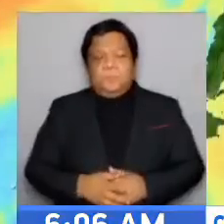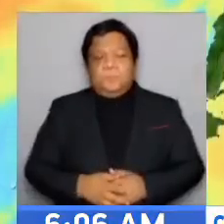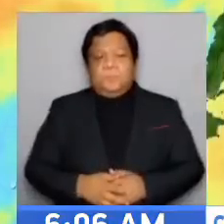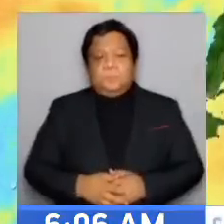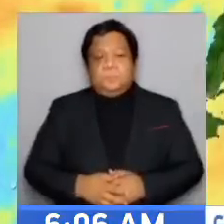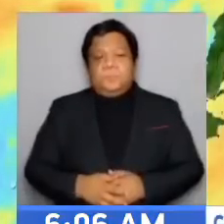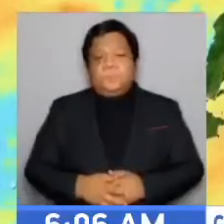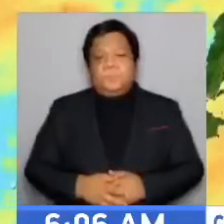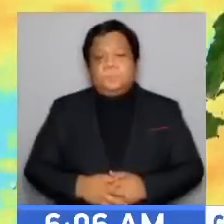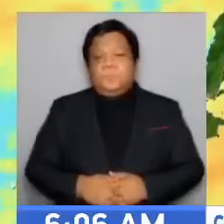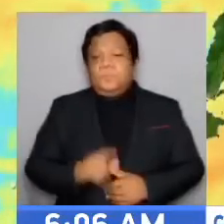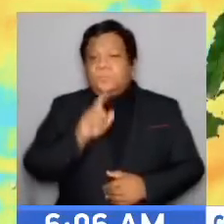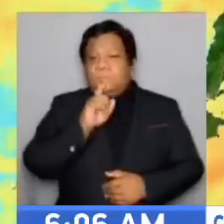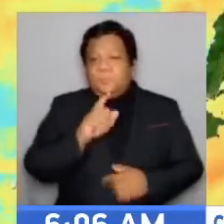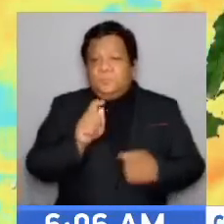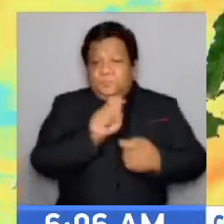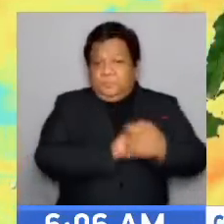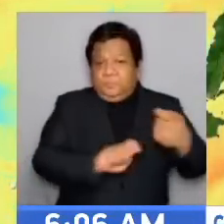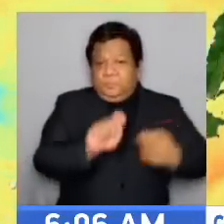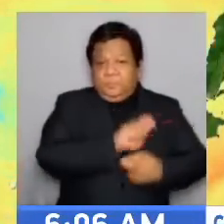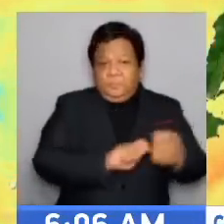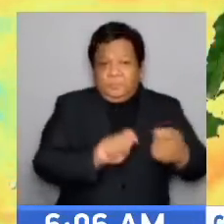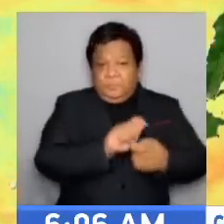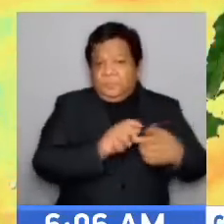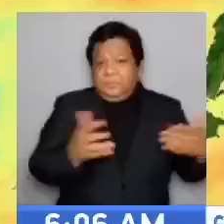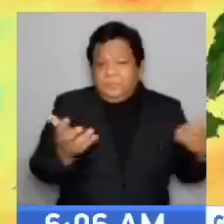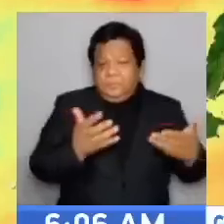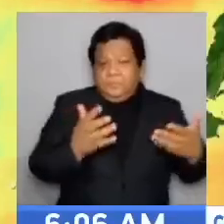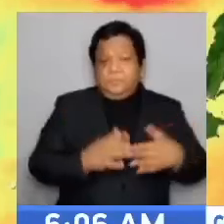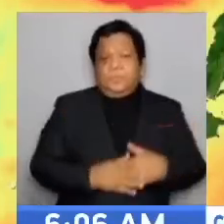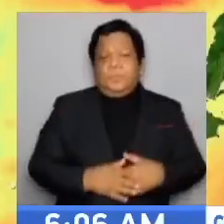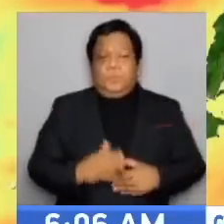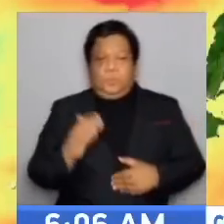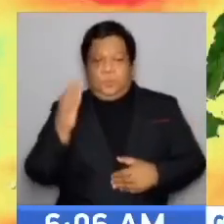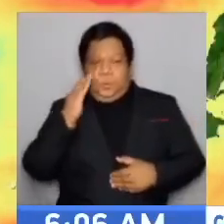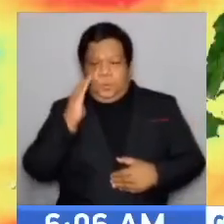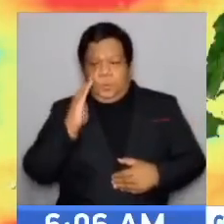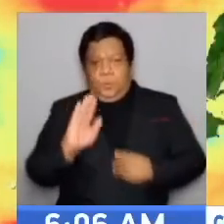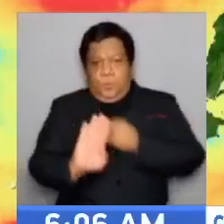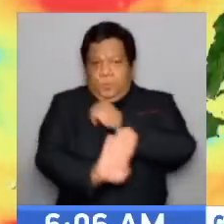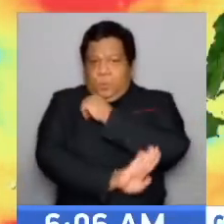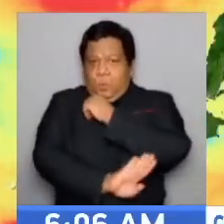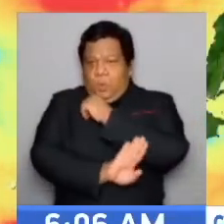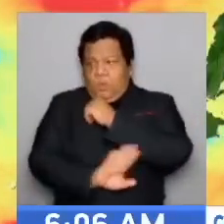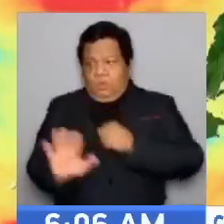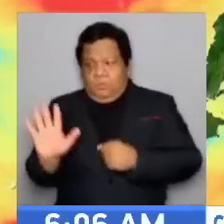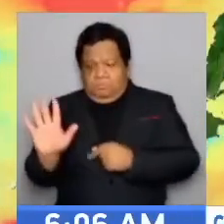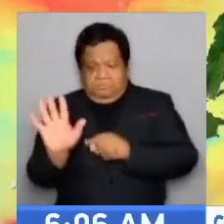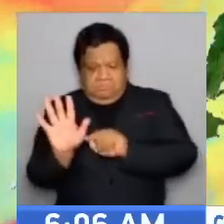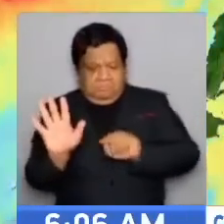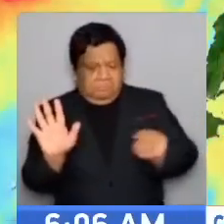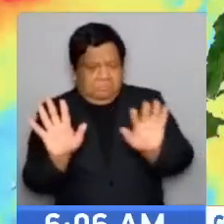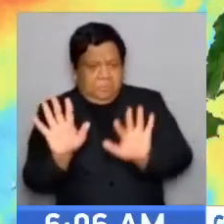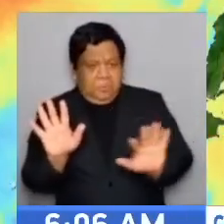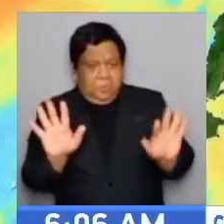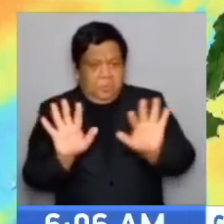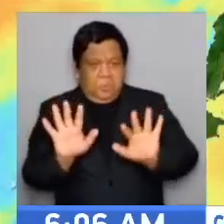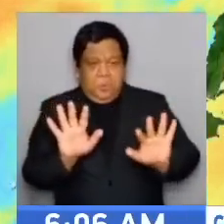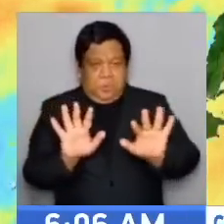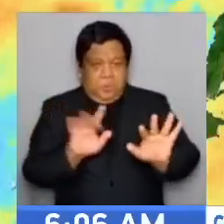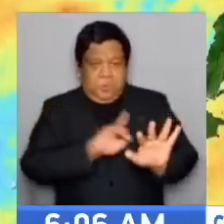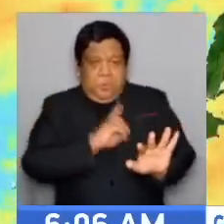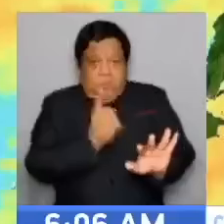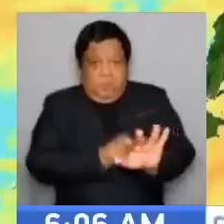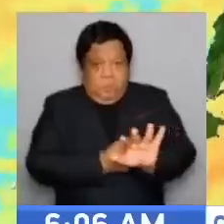410 kilometers silangan ng Morongan City, eastern Samar. Isa na itong tropical storm, taglay ang lakas ng hangin na abot sa 75 kilometers